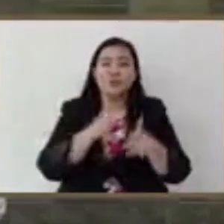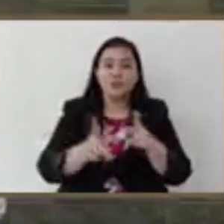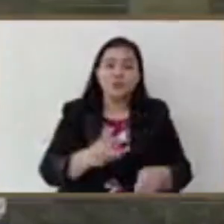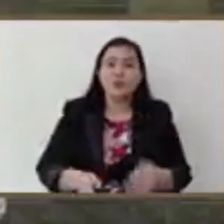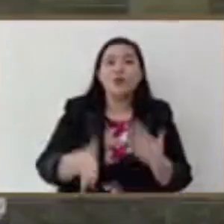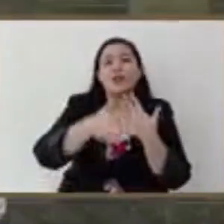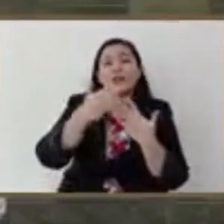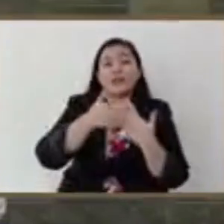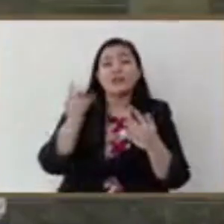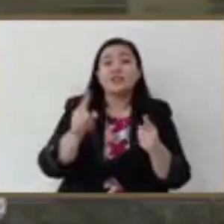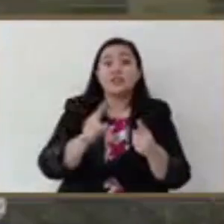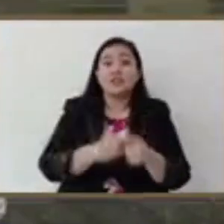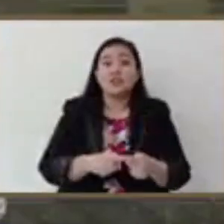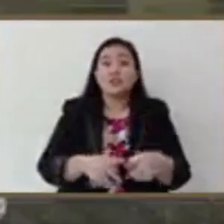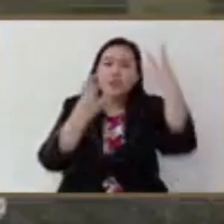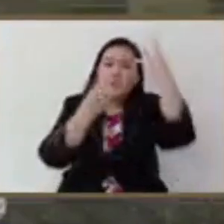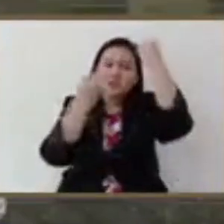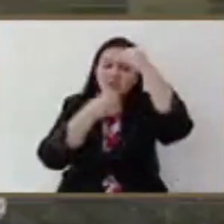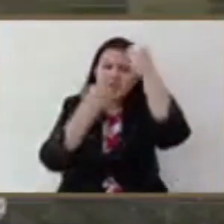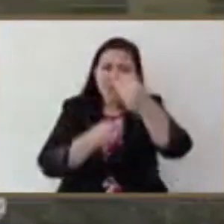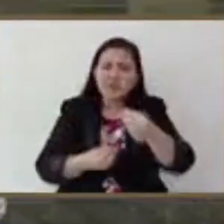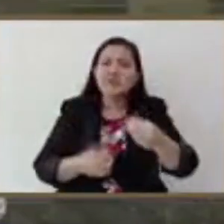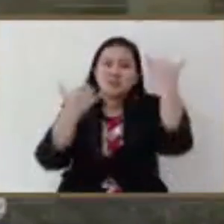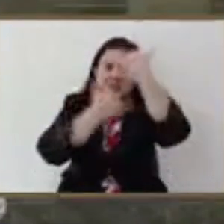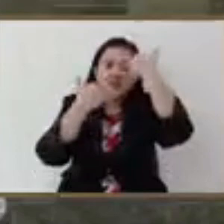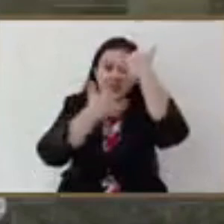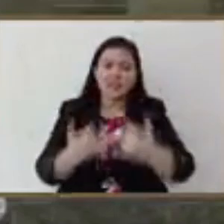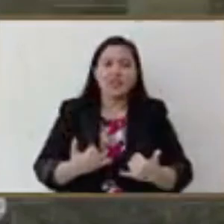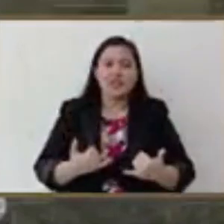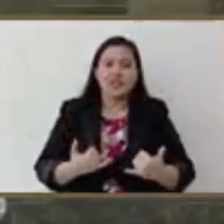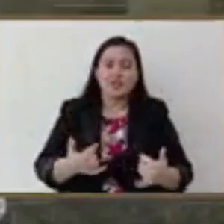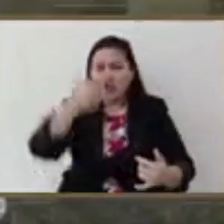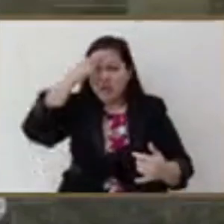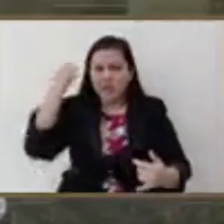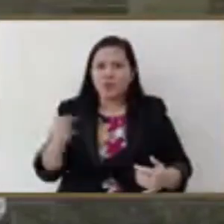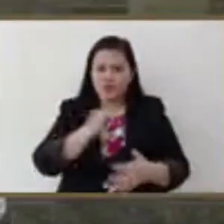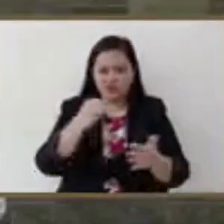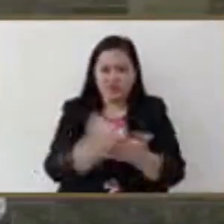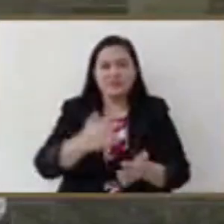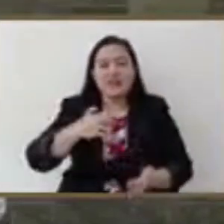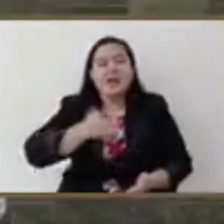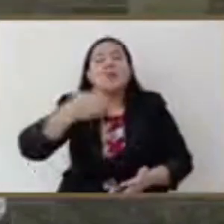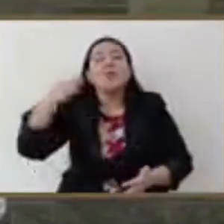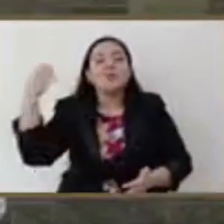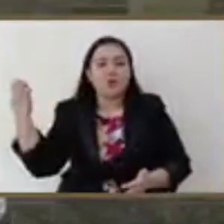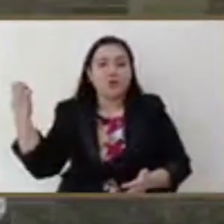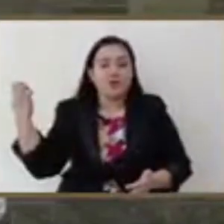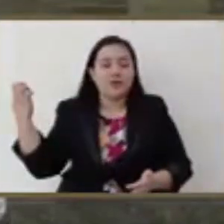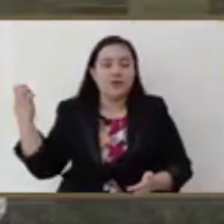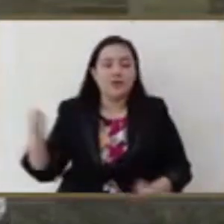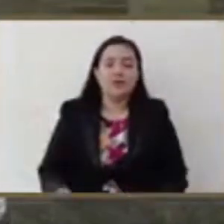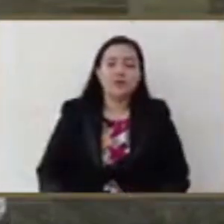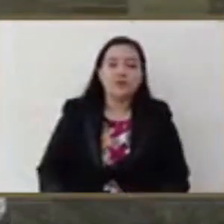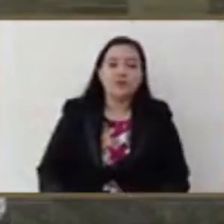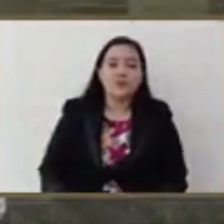know, emotionally, kaya pa nagkahiwalay, nagkakaiyakan. Do you understand that? But listen, ano talaga ang